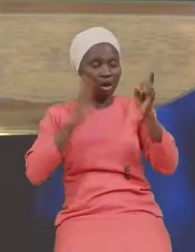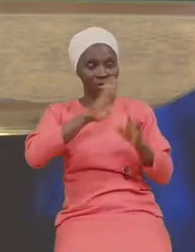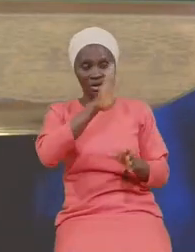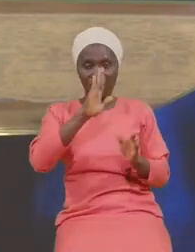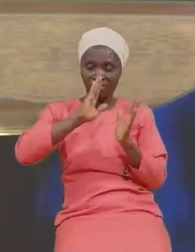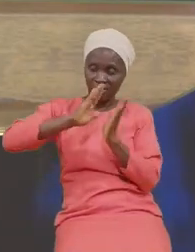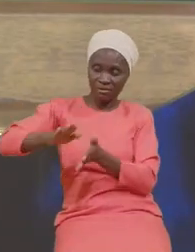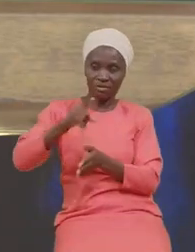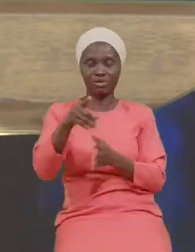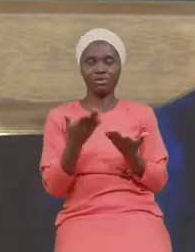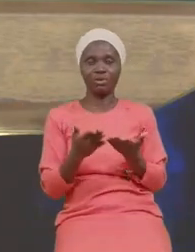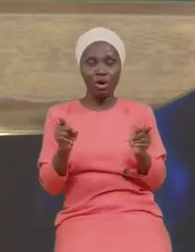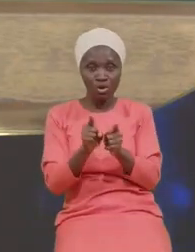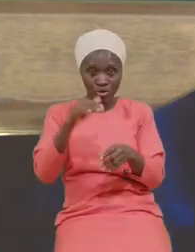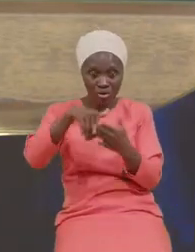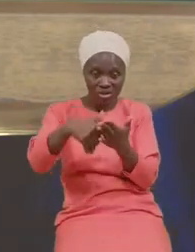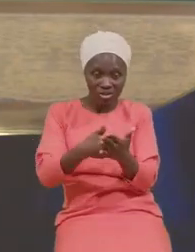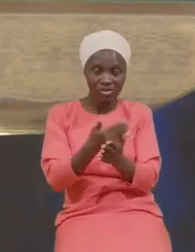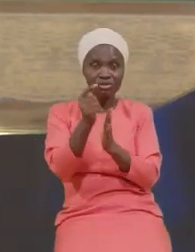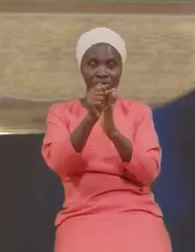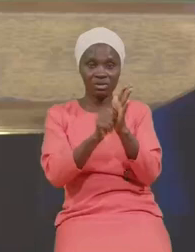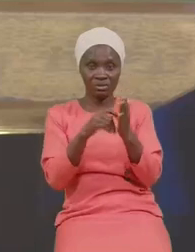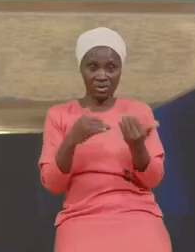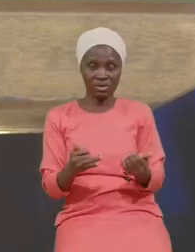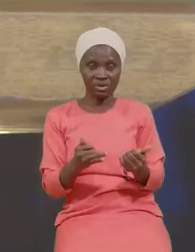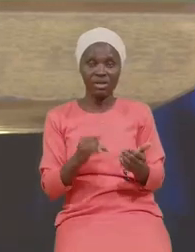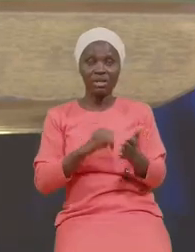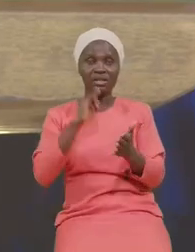il est en Côte d'Ivoire dans le Nouveau Testament c'est notre considération